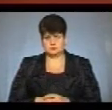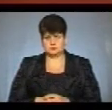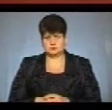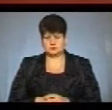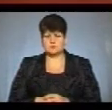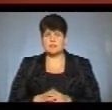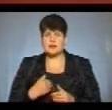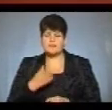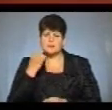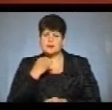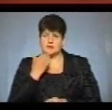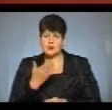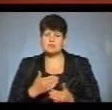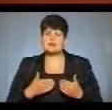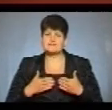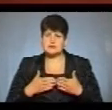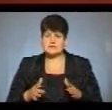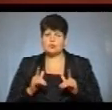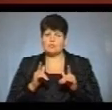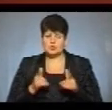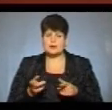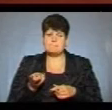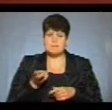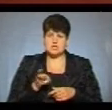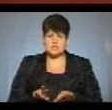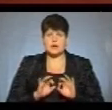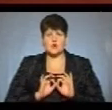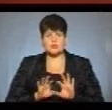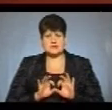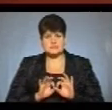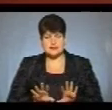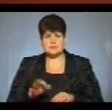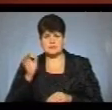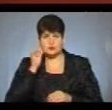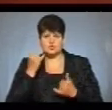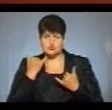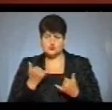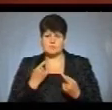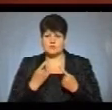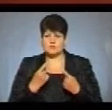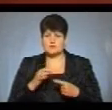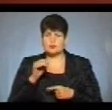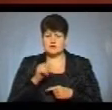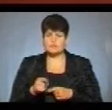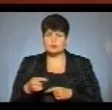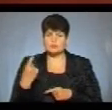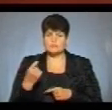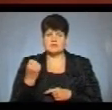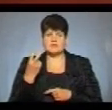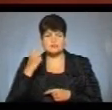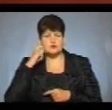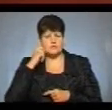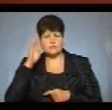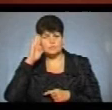Власне, я вам дякую за відкритість, за те, що погодилися, прийшли, роз'яснили. Нагадую, що сьогодні ми говорили про те, що на Тернопільщині 12-річного